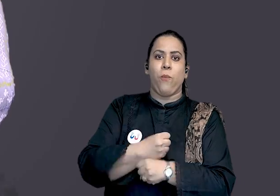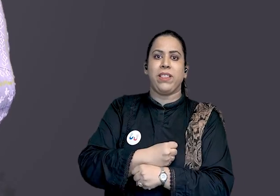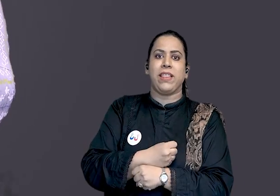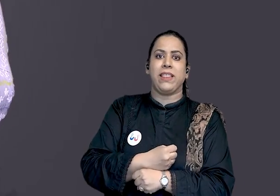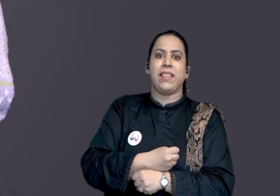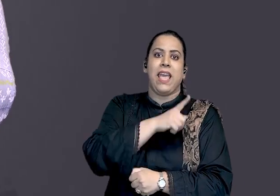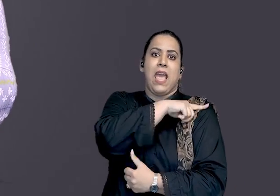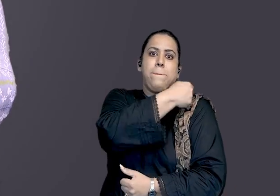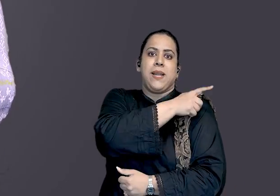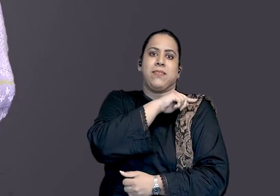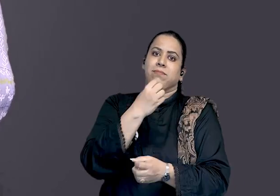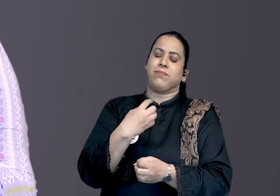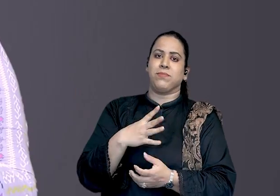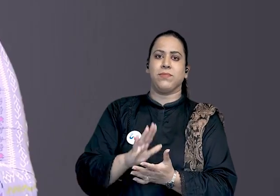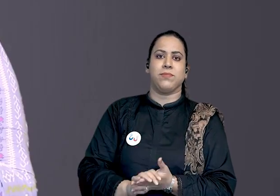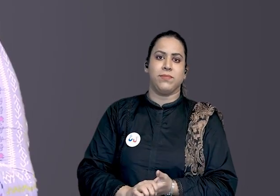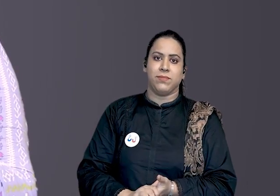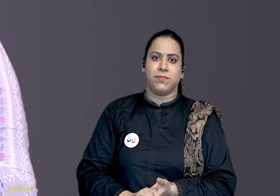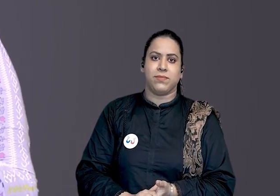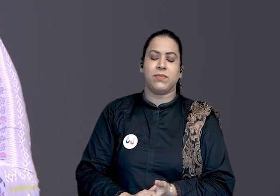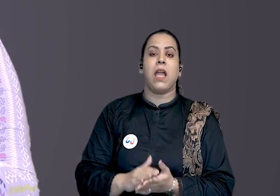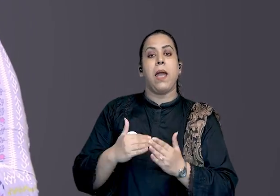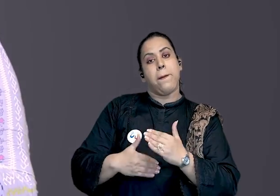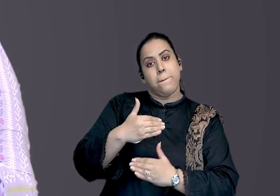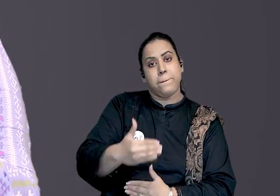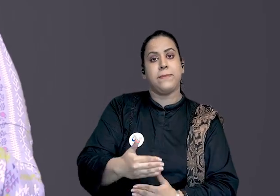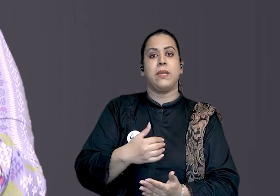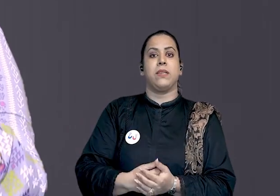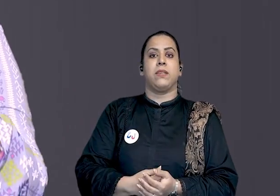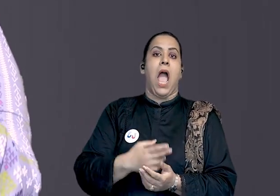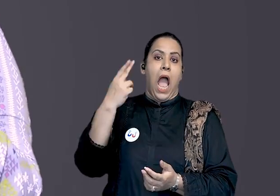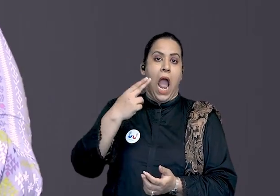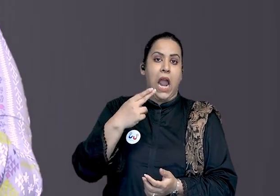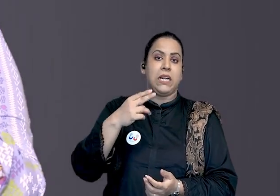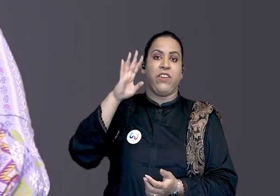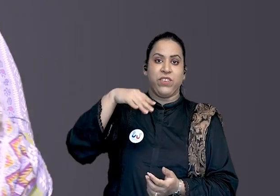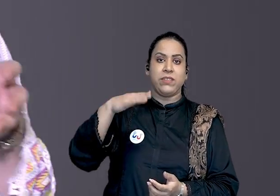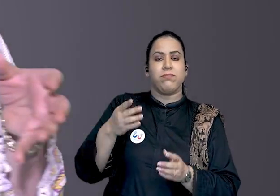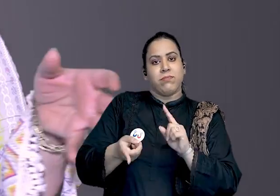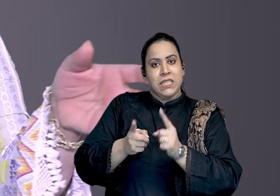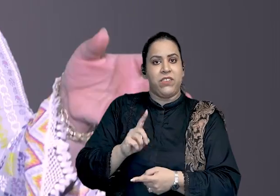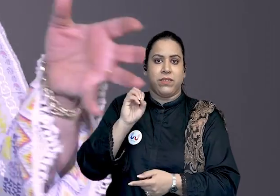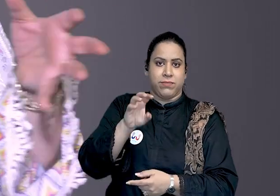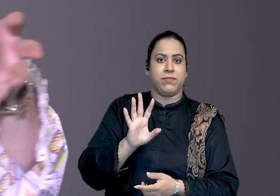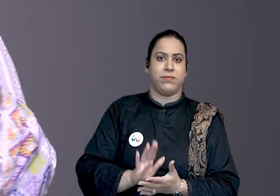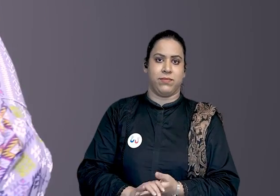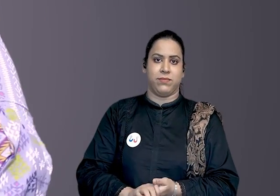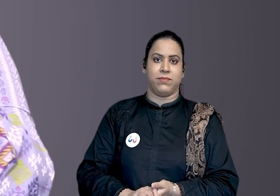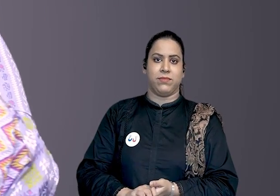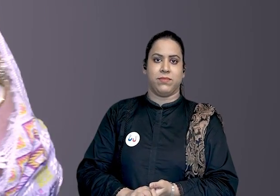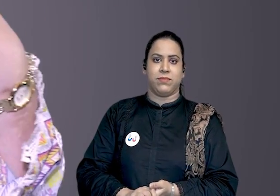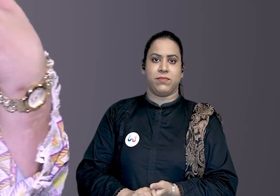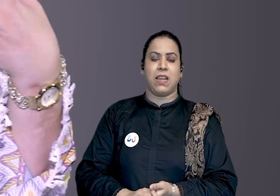اور پھر اس کو ایز این آرکائیو کنسیڈر کیا جاتا ہے. دا ریزن بینگ کہ جب انگریزوں نے